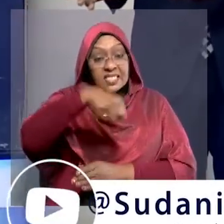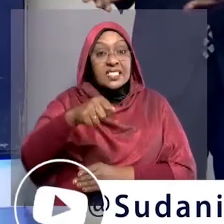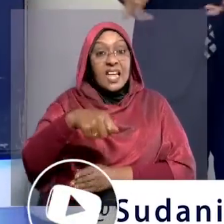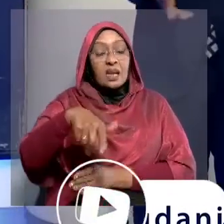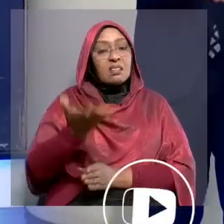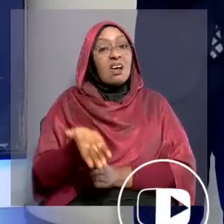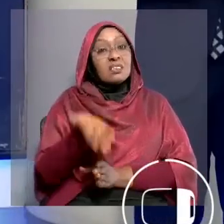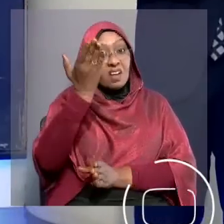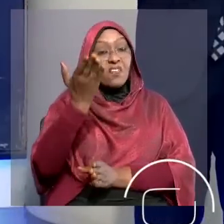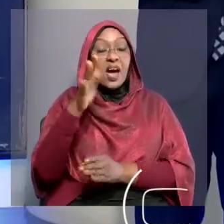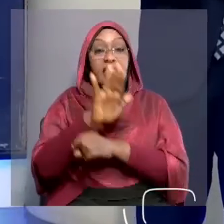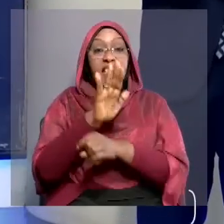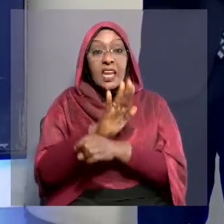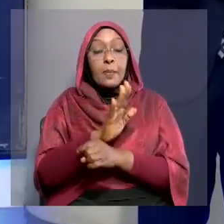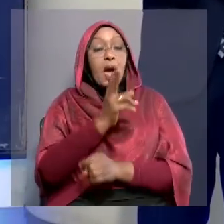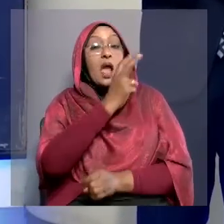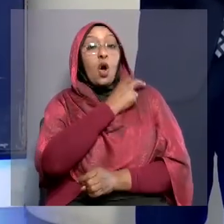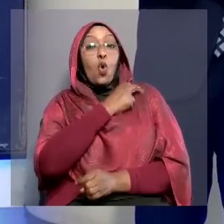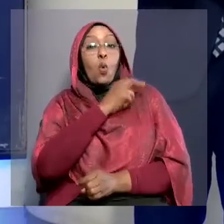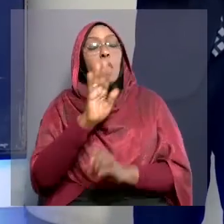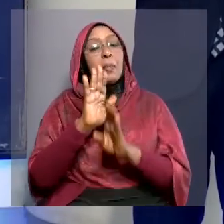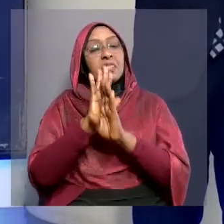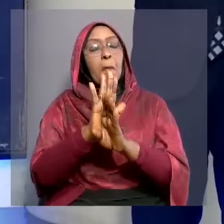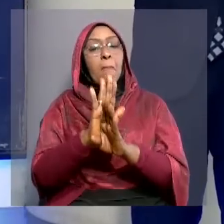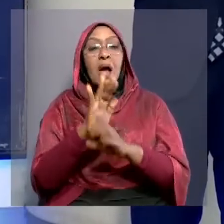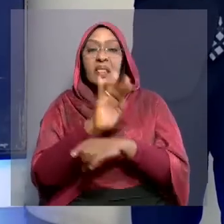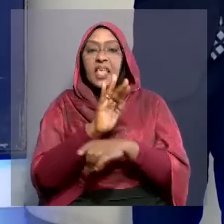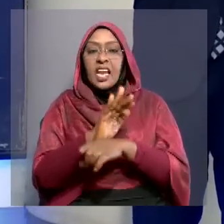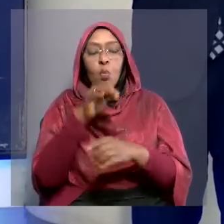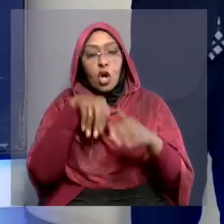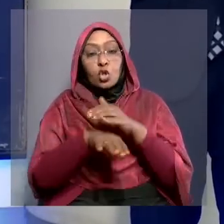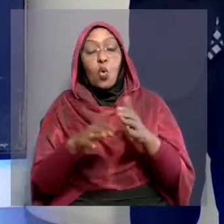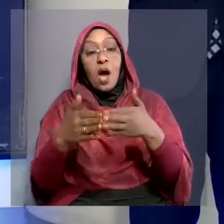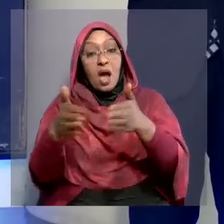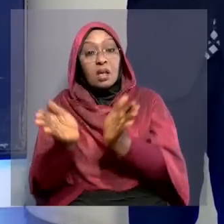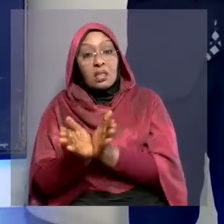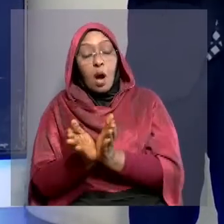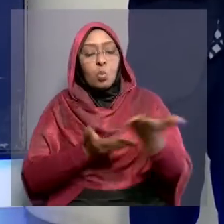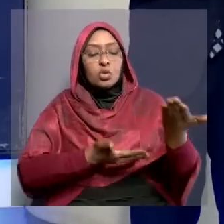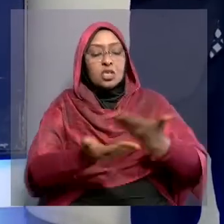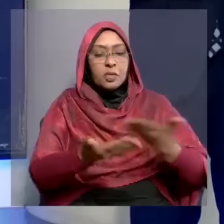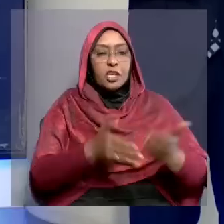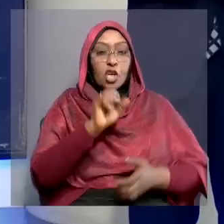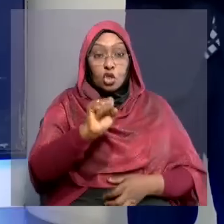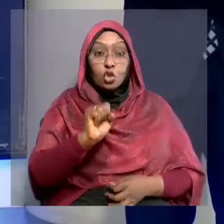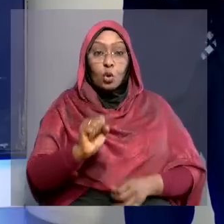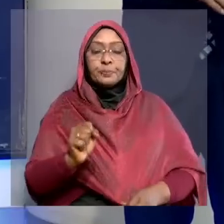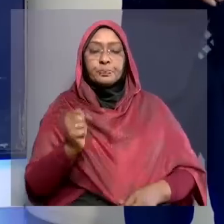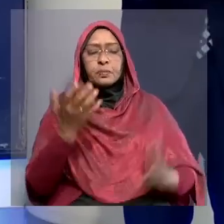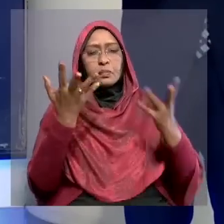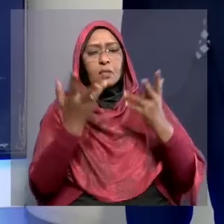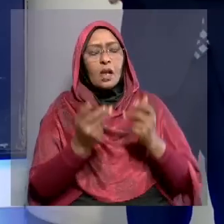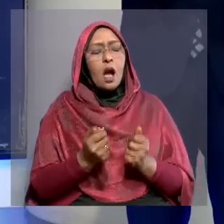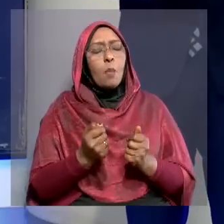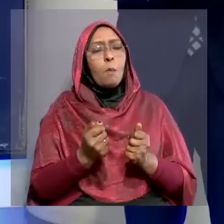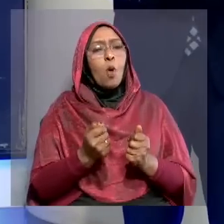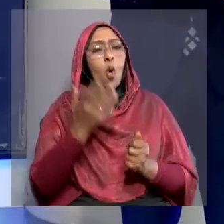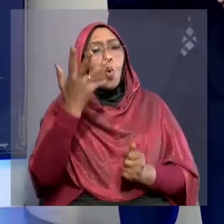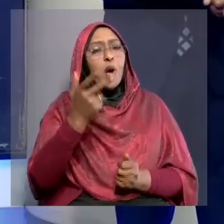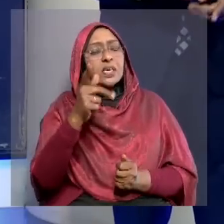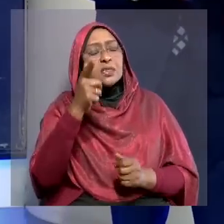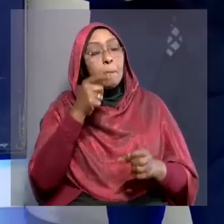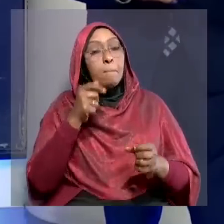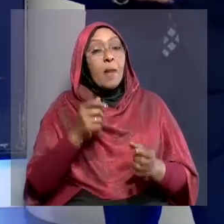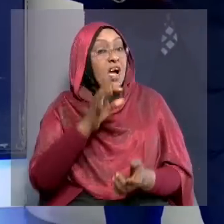التعليم تنسحب الحكومة من دعم التعليم، ويدخل القطاع مستثمرون لديهم الأمر أرقام وحساب، ربح